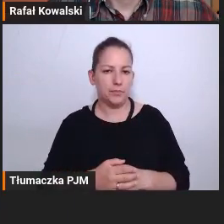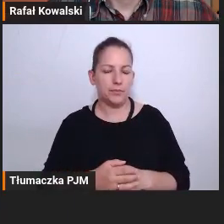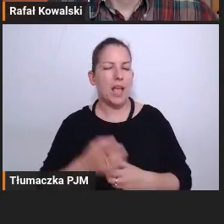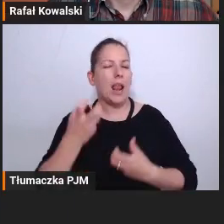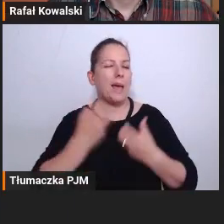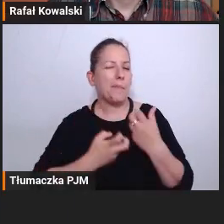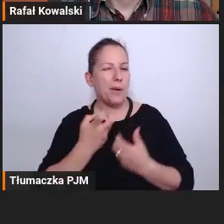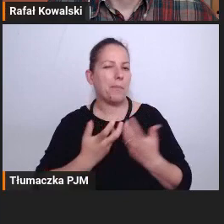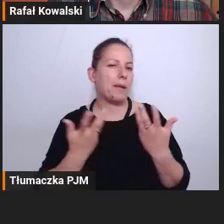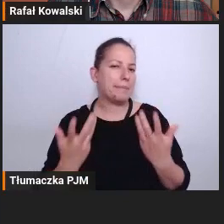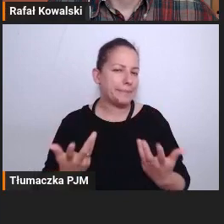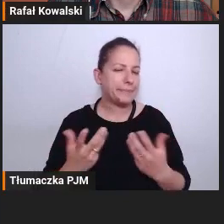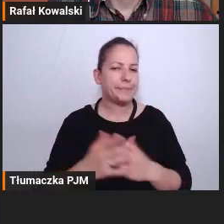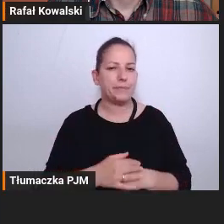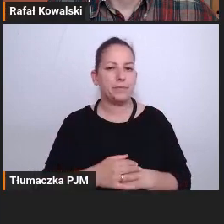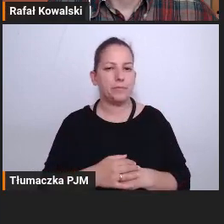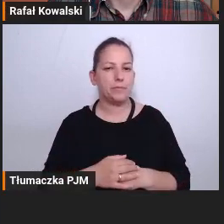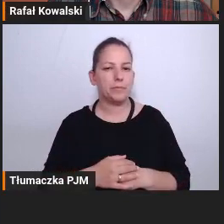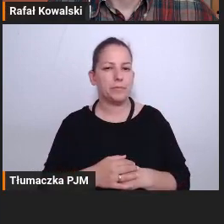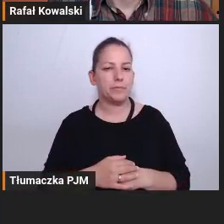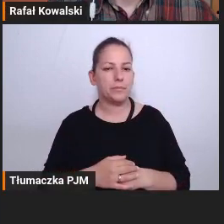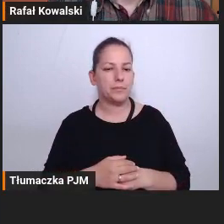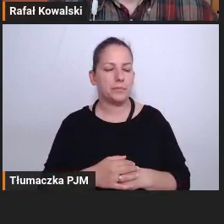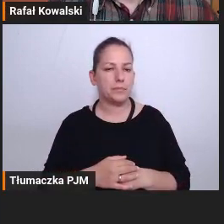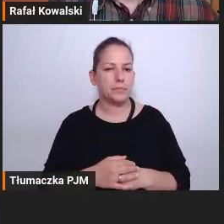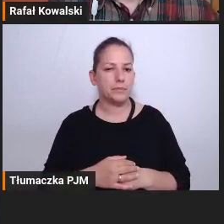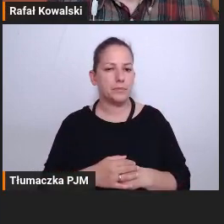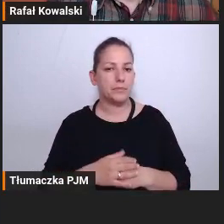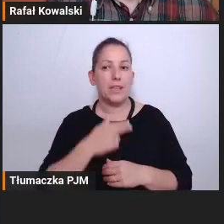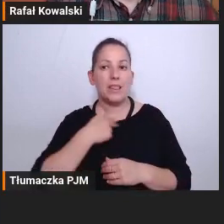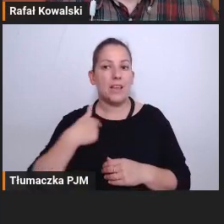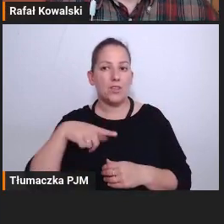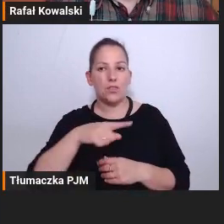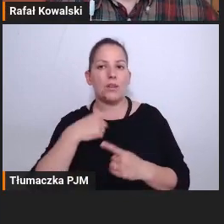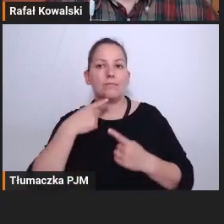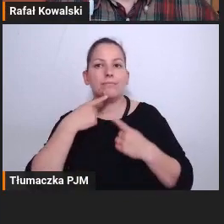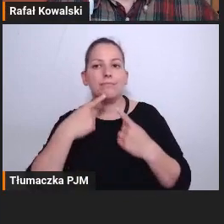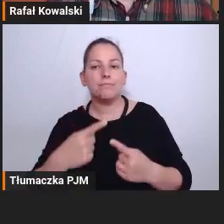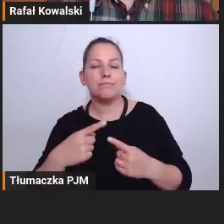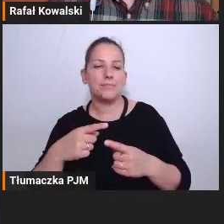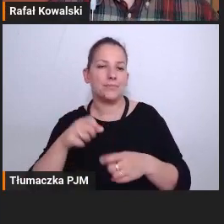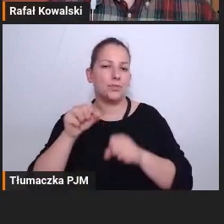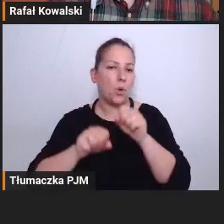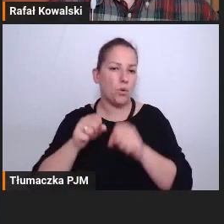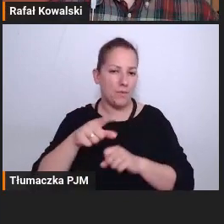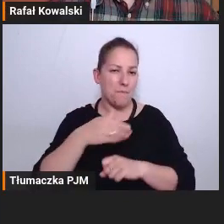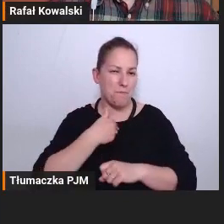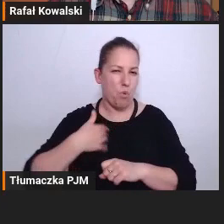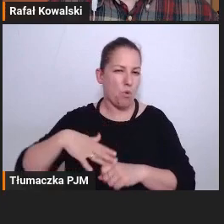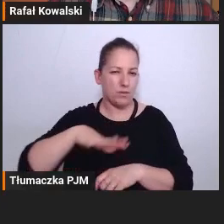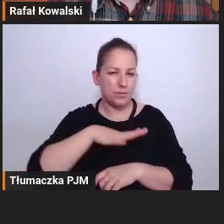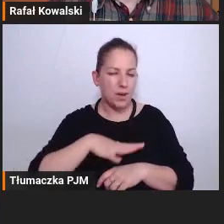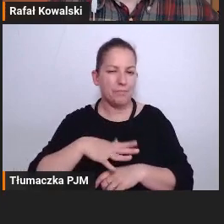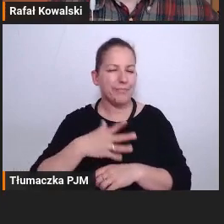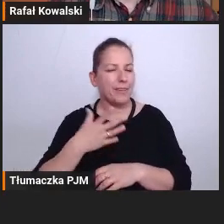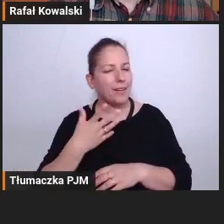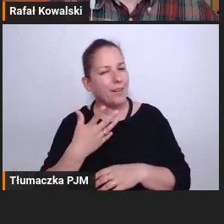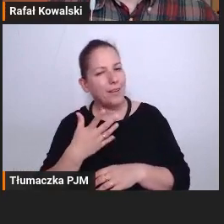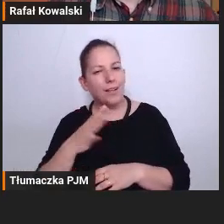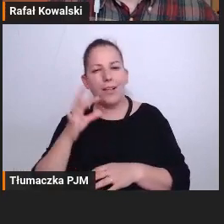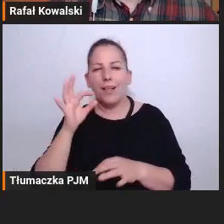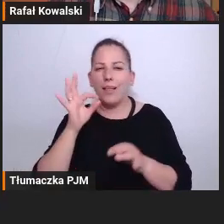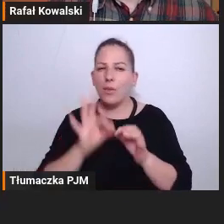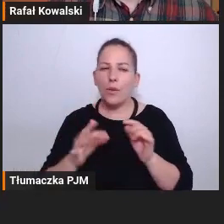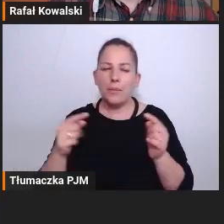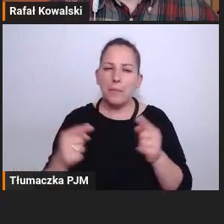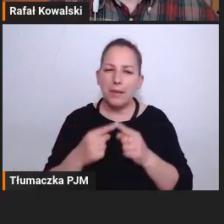jest trochę taki, że to nasze orzecznictwo polskie nie do końca pokrywa się tutaj